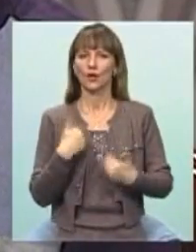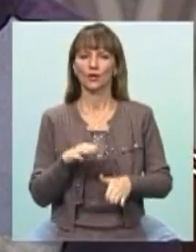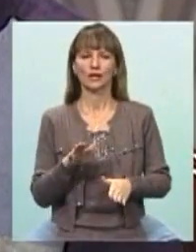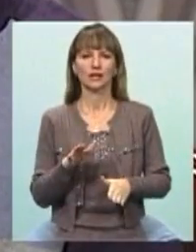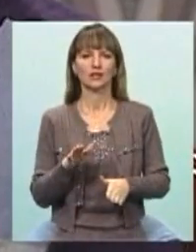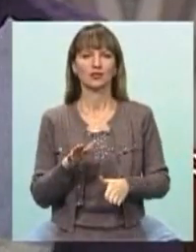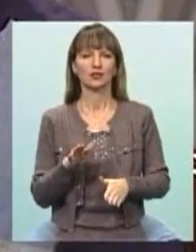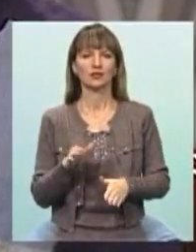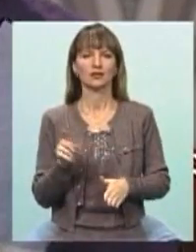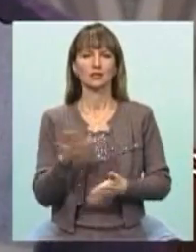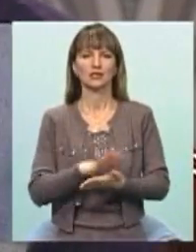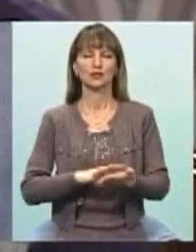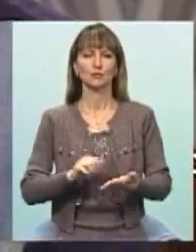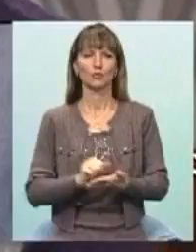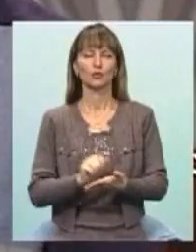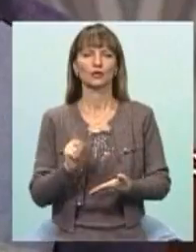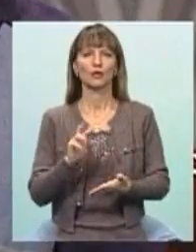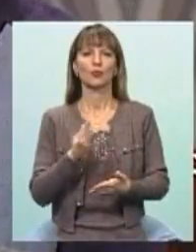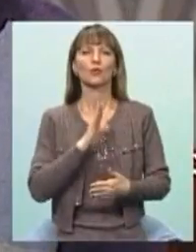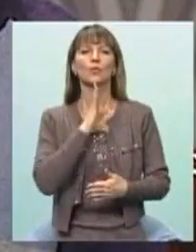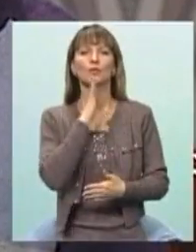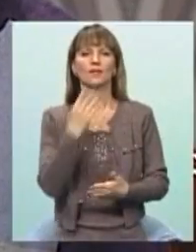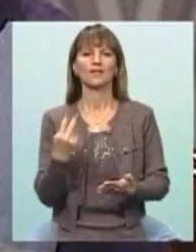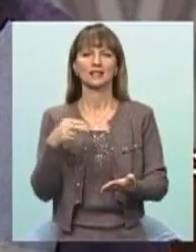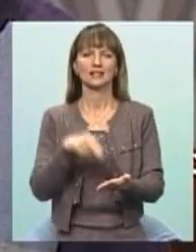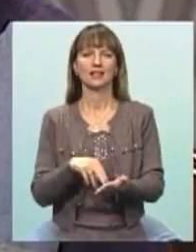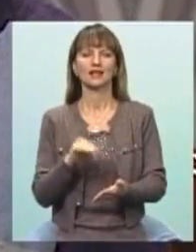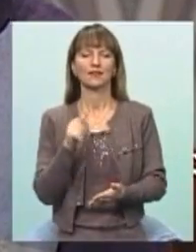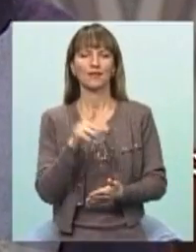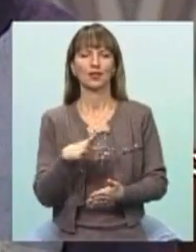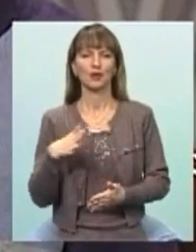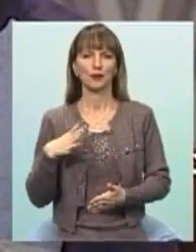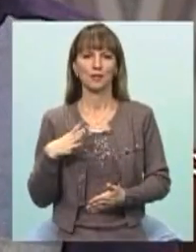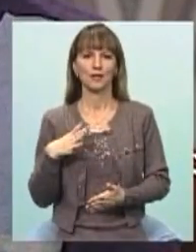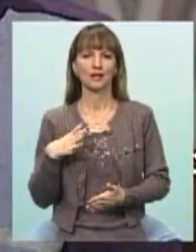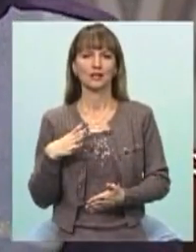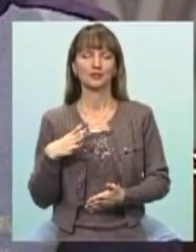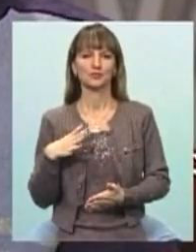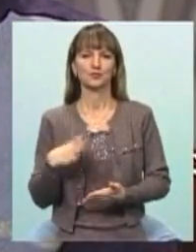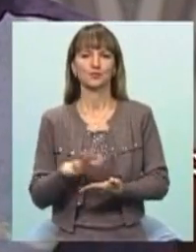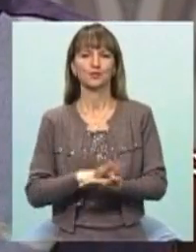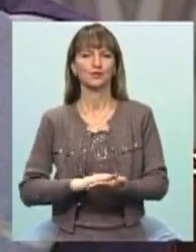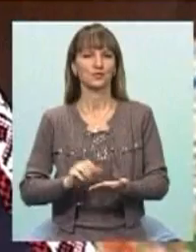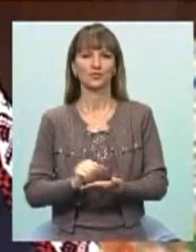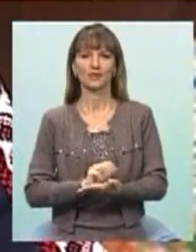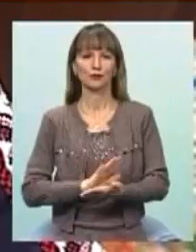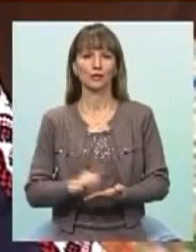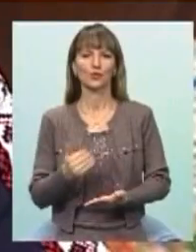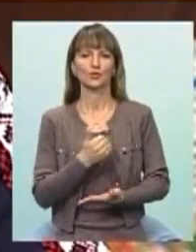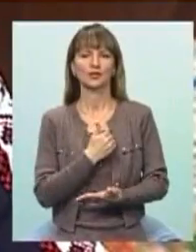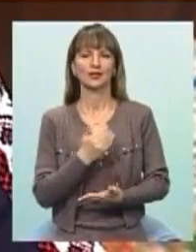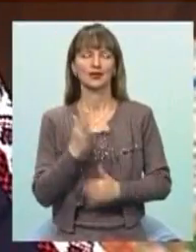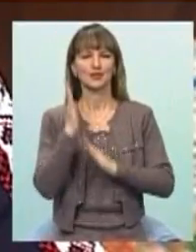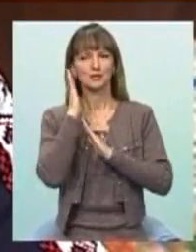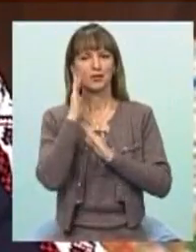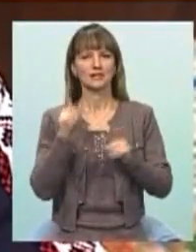її іспортити, щоб на ранок встати, і вона була, не зіпсована, напевно, вони хотіли лягати з